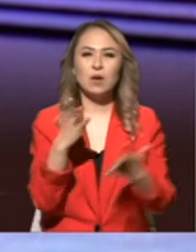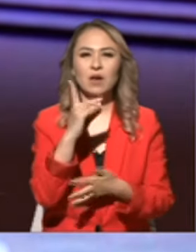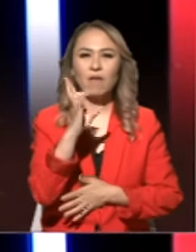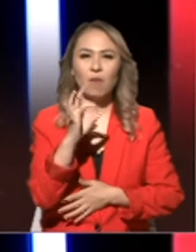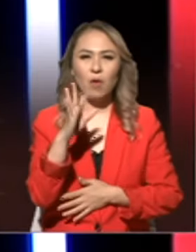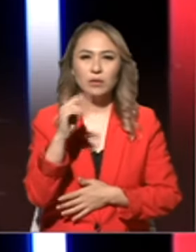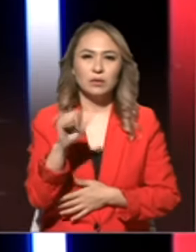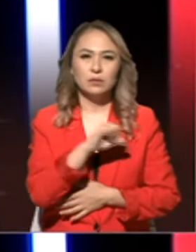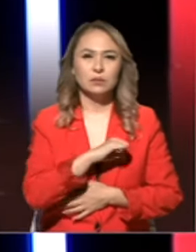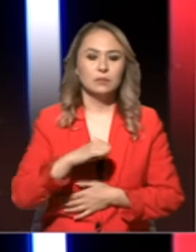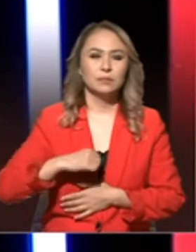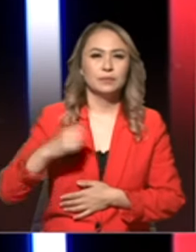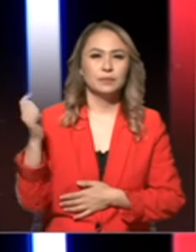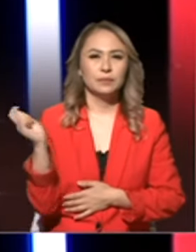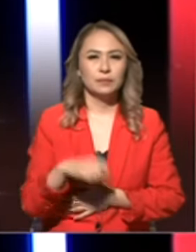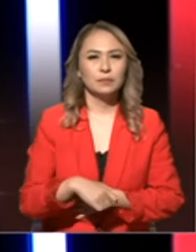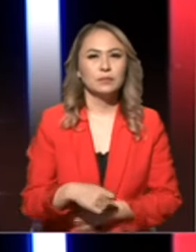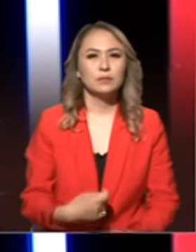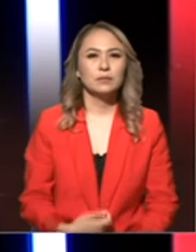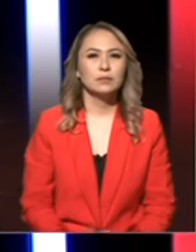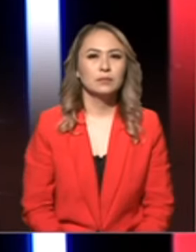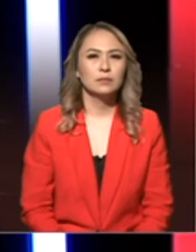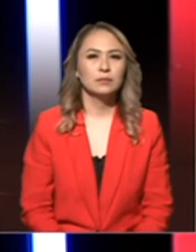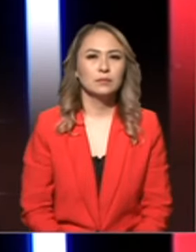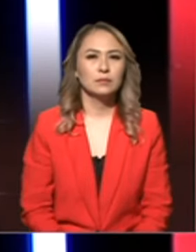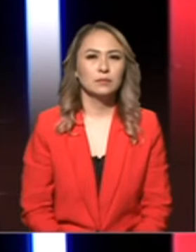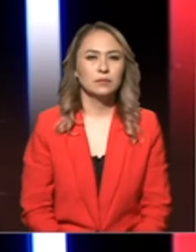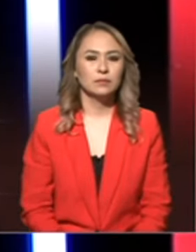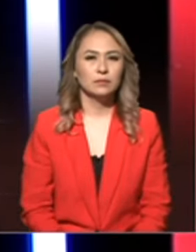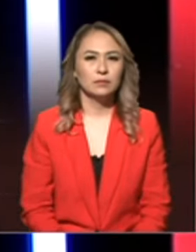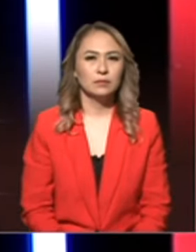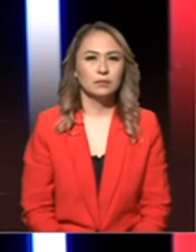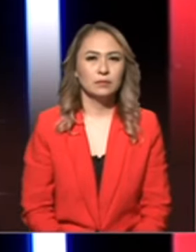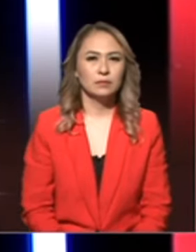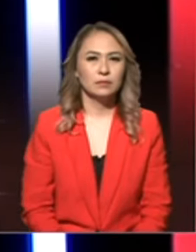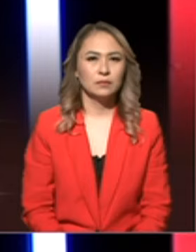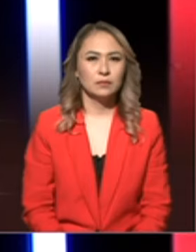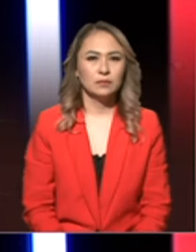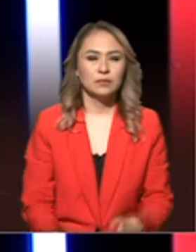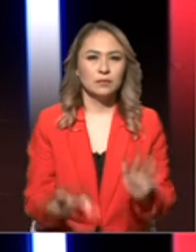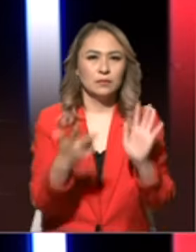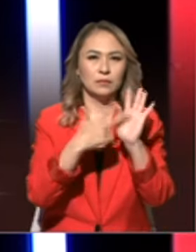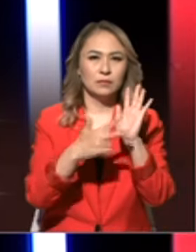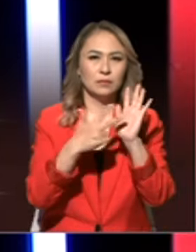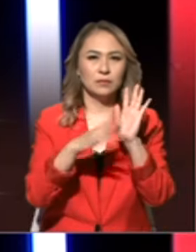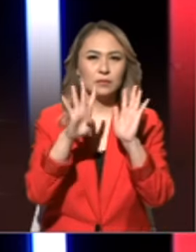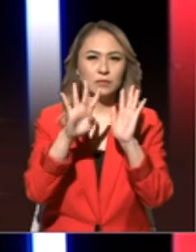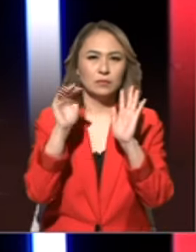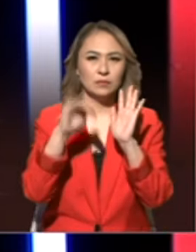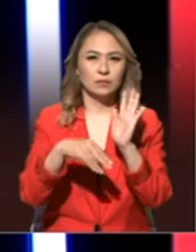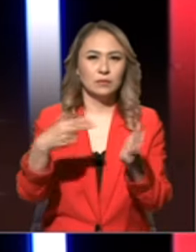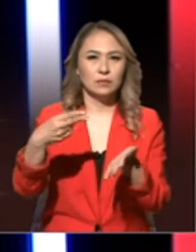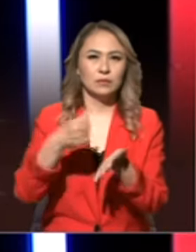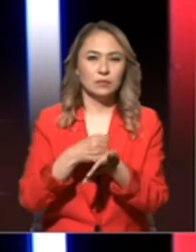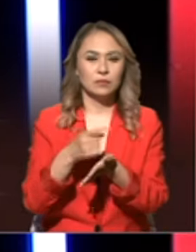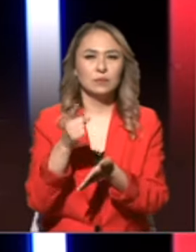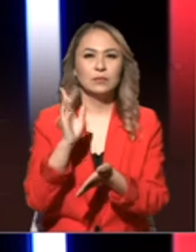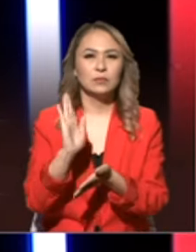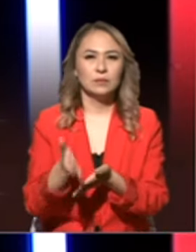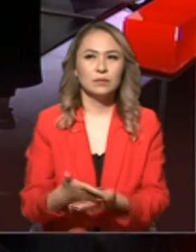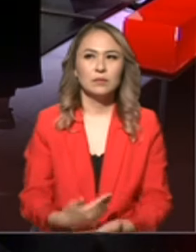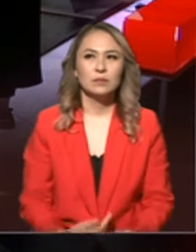өз ырқтарыңызбен ба? Өз ырқымызбен келгенбіз. Келгенде 84 мың теңгеден жансанымыз қалды. Ол не болады бізге?